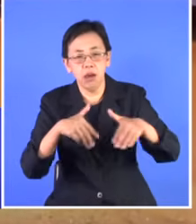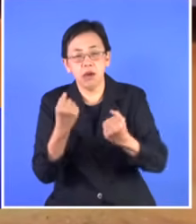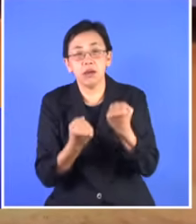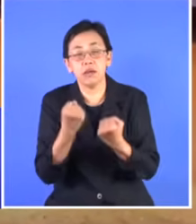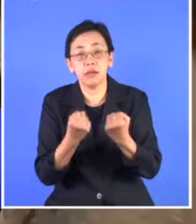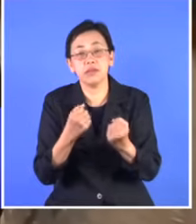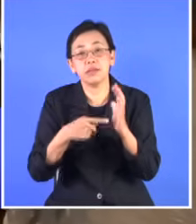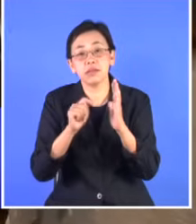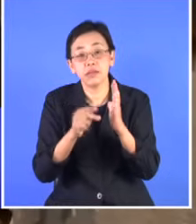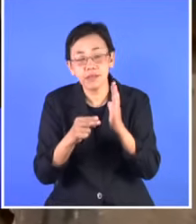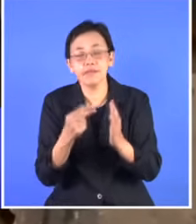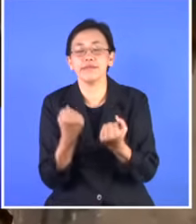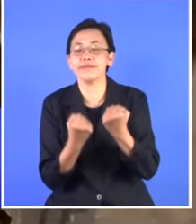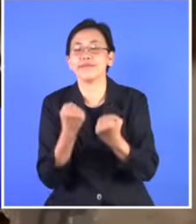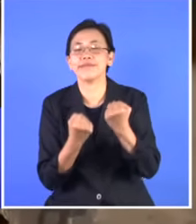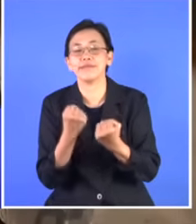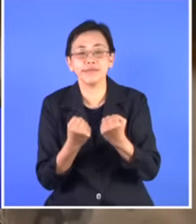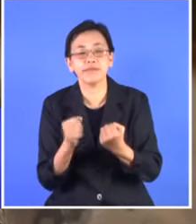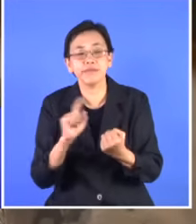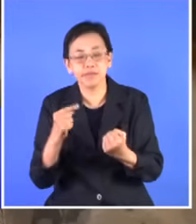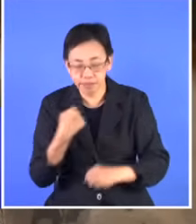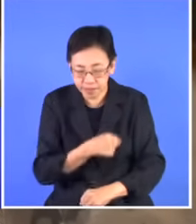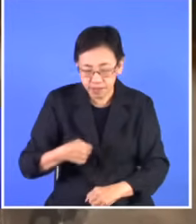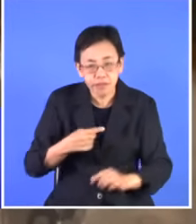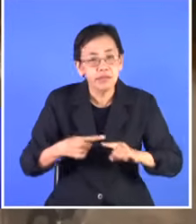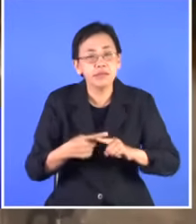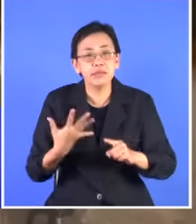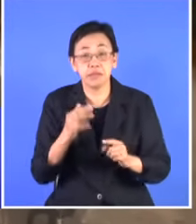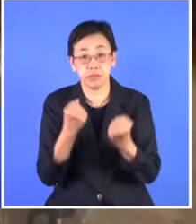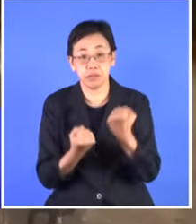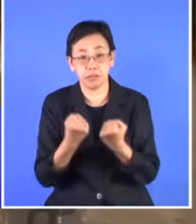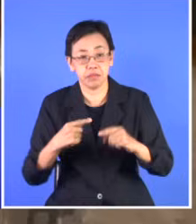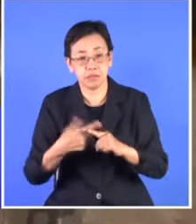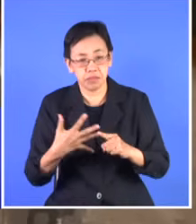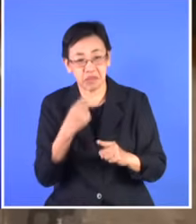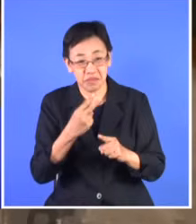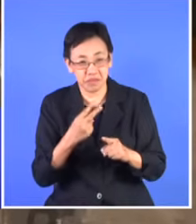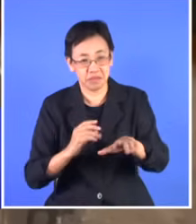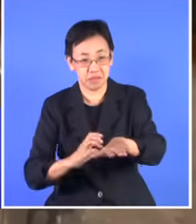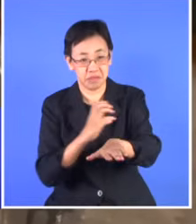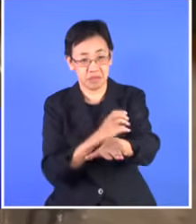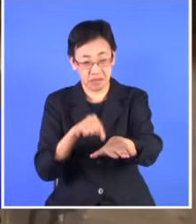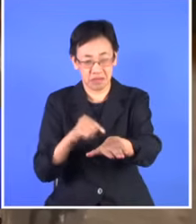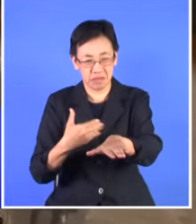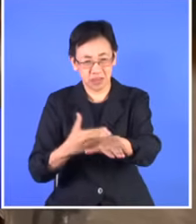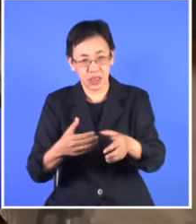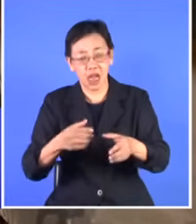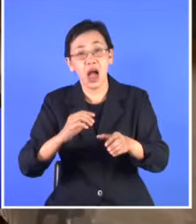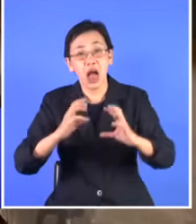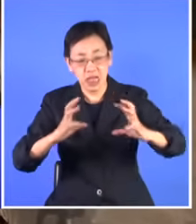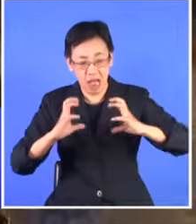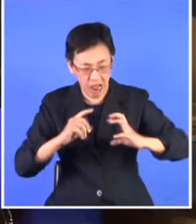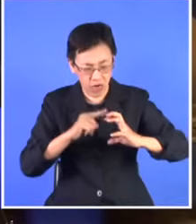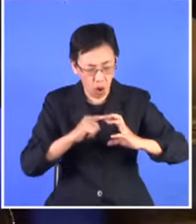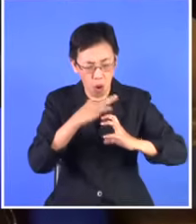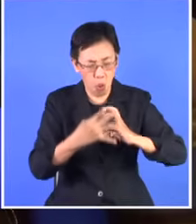วรเชษฐเพชรศรีนะคะตามร่างกายไม่พบร่องรอยการบาดเจ็บแต่อย่างใดเนี่ยคนี่ลักษณะเป็นยางแตกแบบนี้นะฮะเนี่ยค่ะพอไปสอบถามคนขับรถ